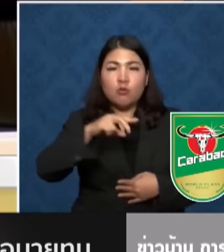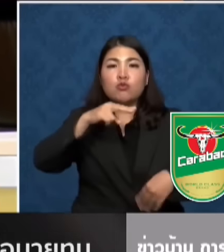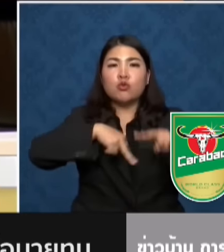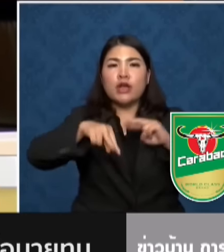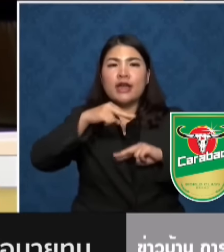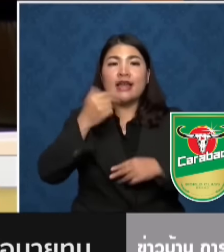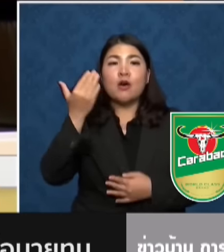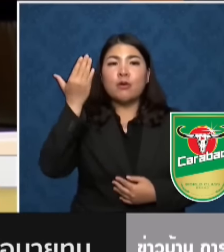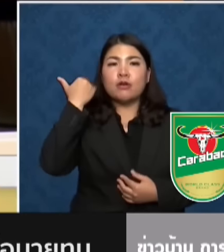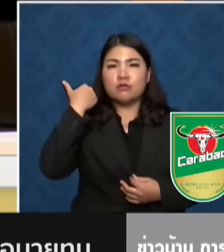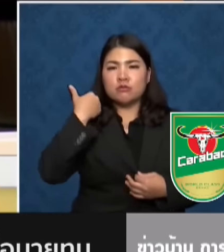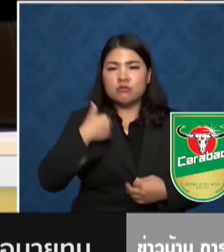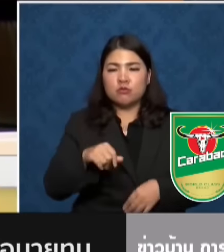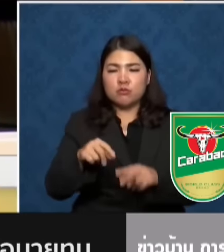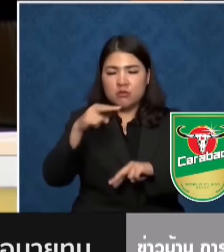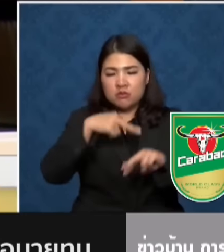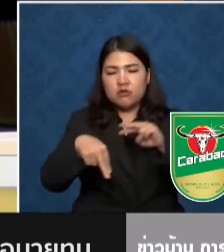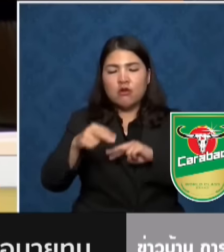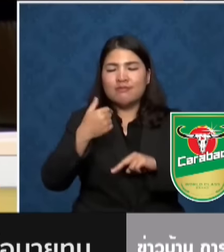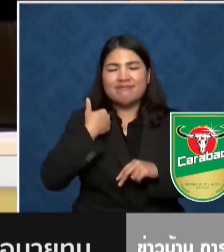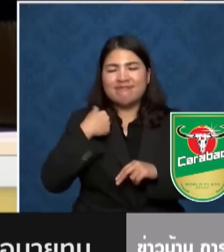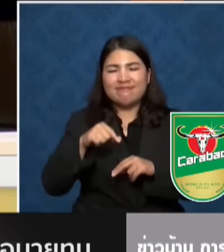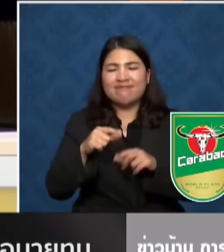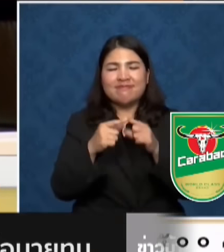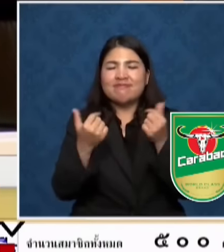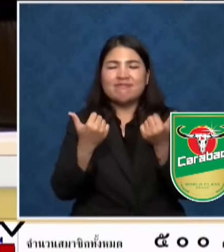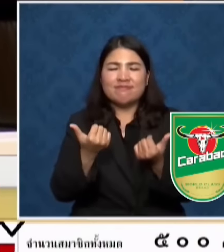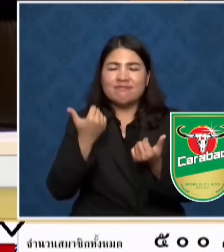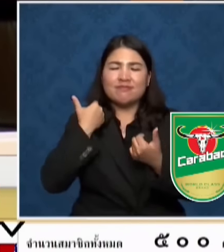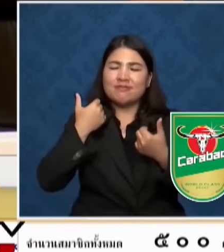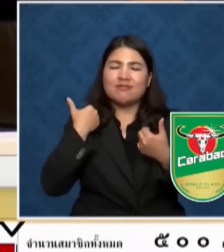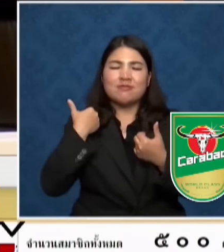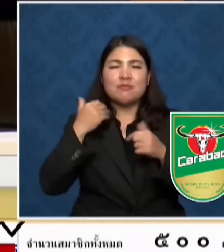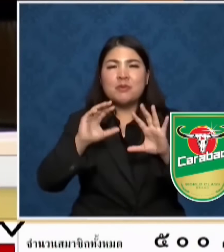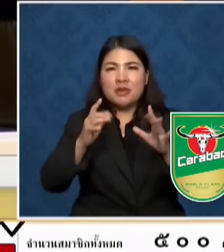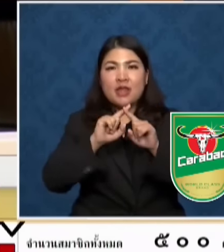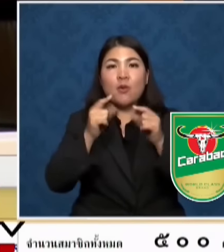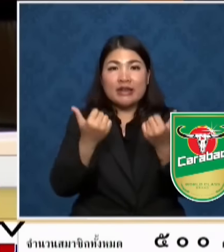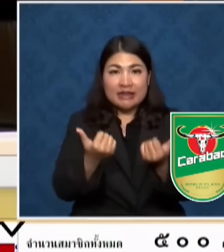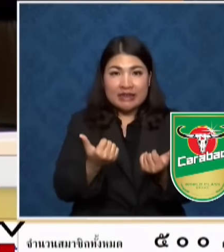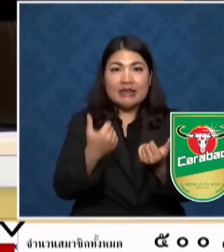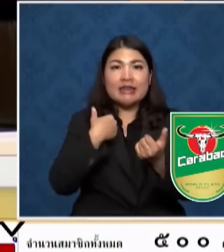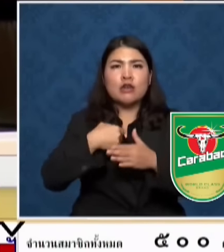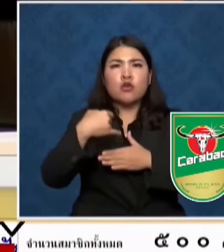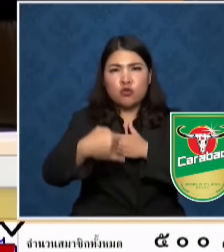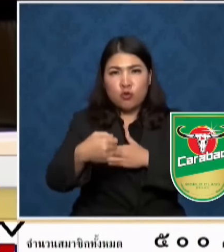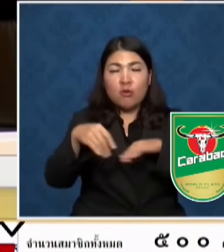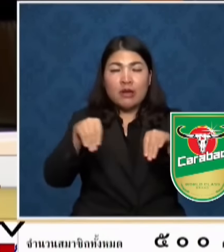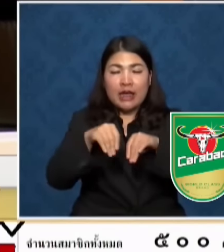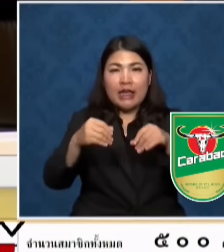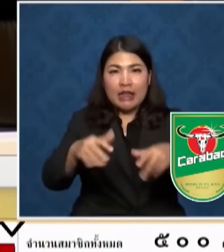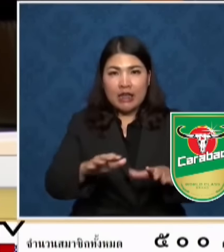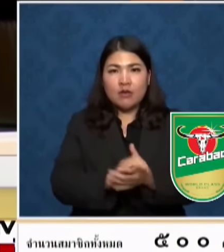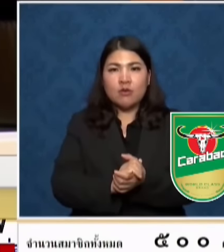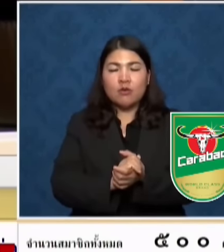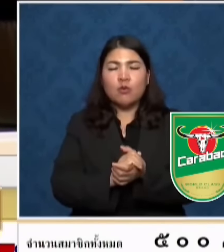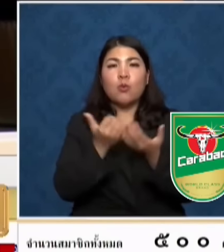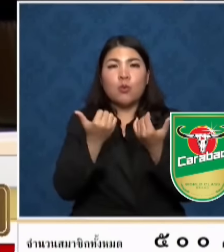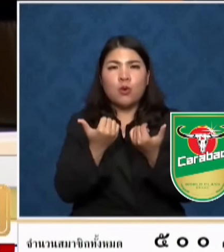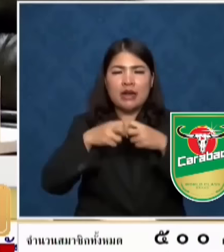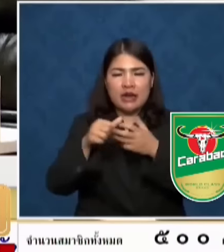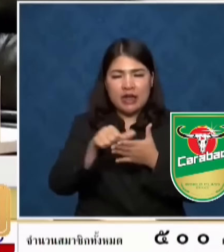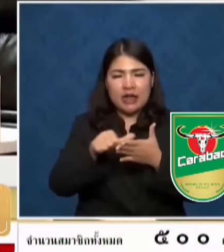ฐ์มีทนายแจมก ็ พูดเรื่องตำรวจมีคุณไอซ์รัชนกที่ก็มาตั้งคำถามเหมือนกัน คุณไม่แน่ใจทีมงานเหมือน